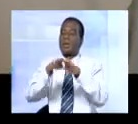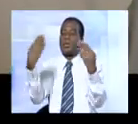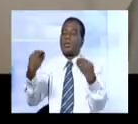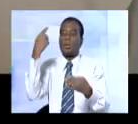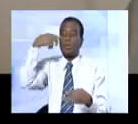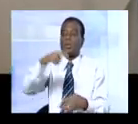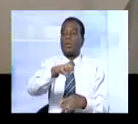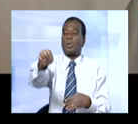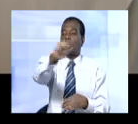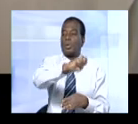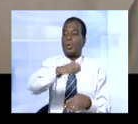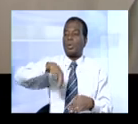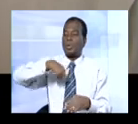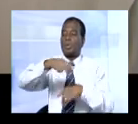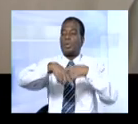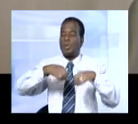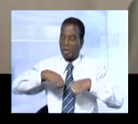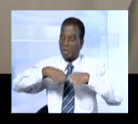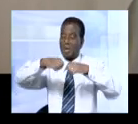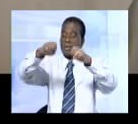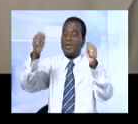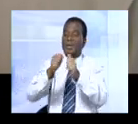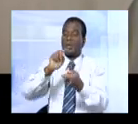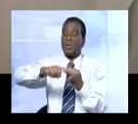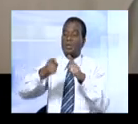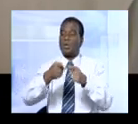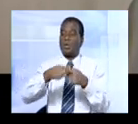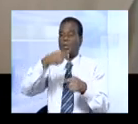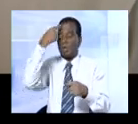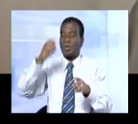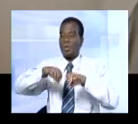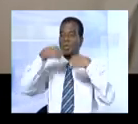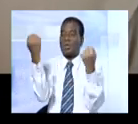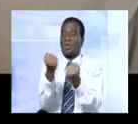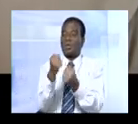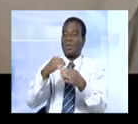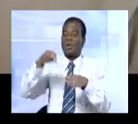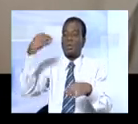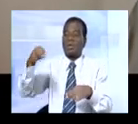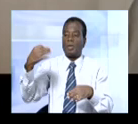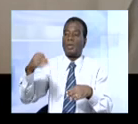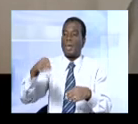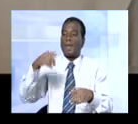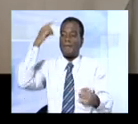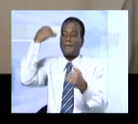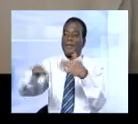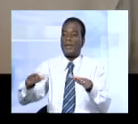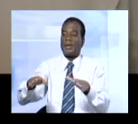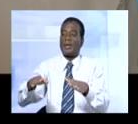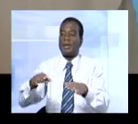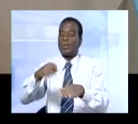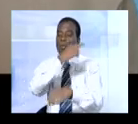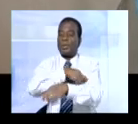nous atteler avec nos amis de l'association en France, car il y a aussi une association en France qui nous aide à terminer la